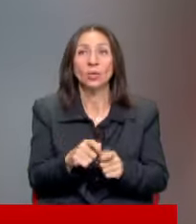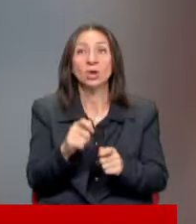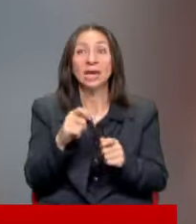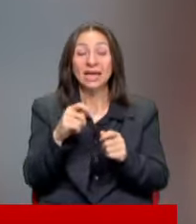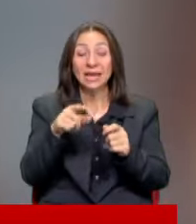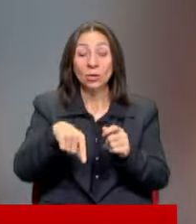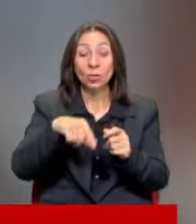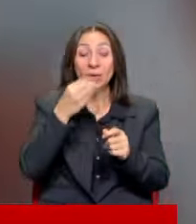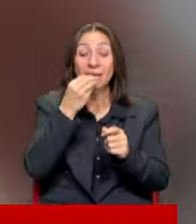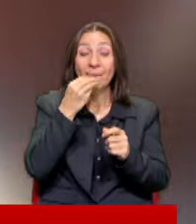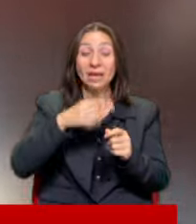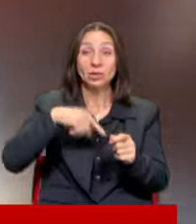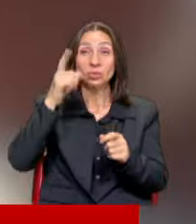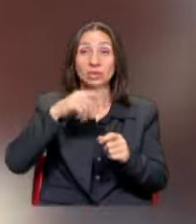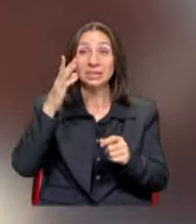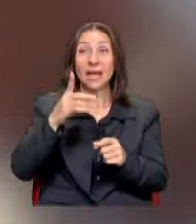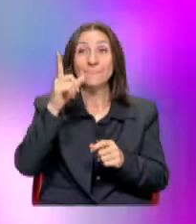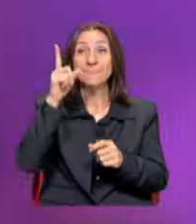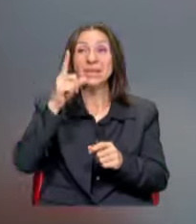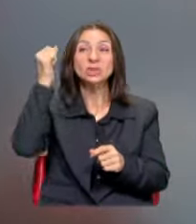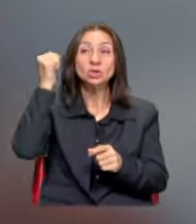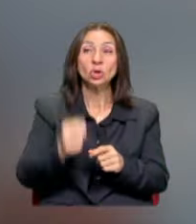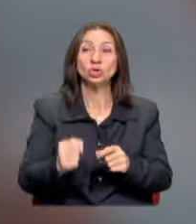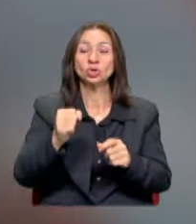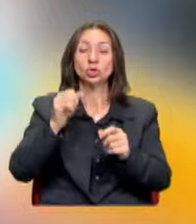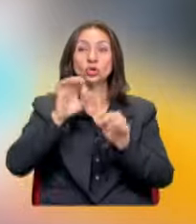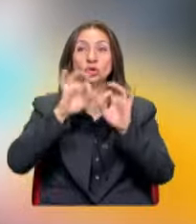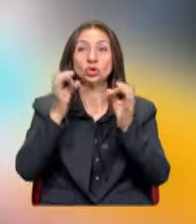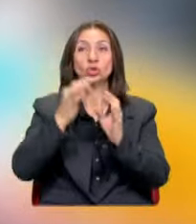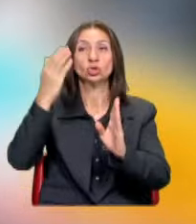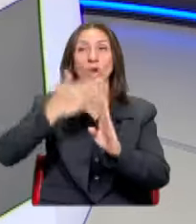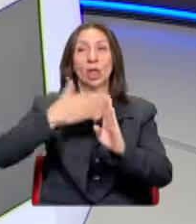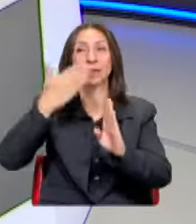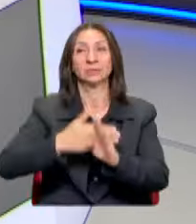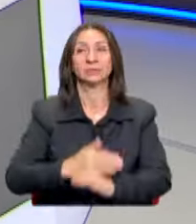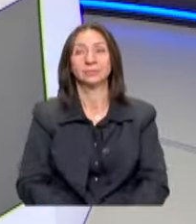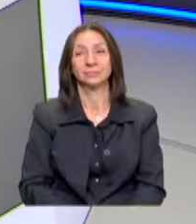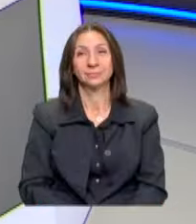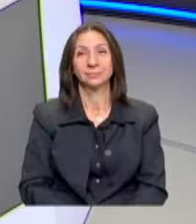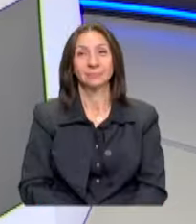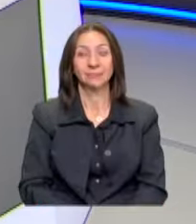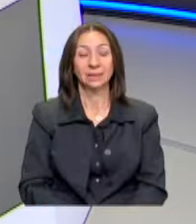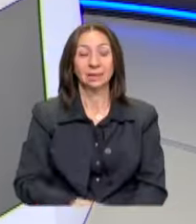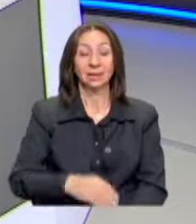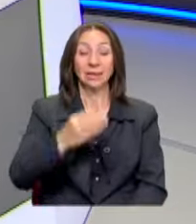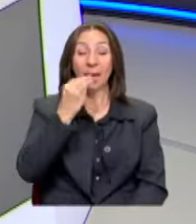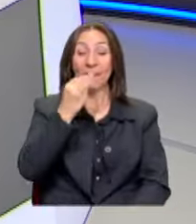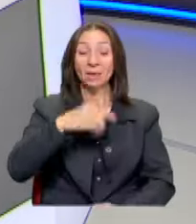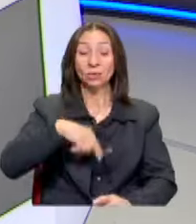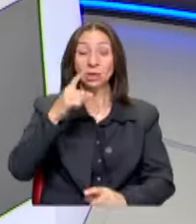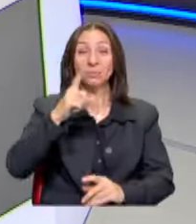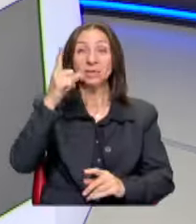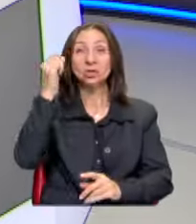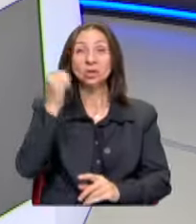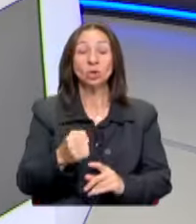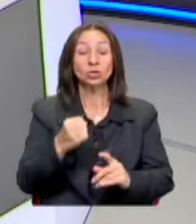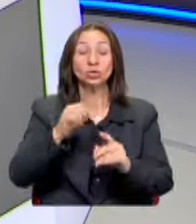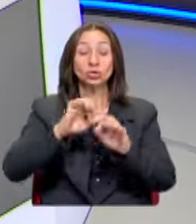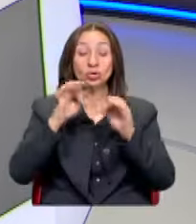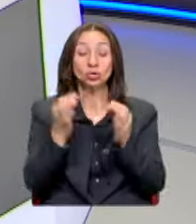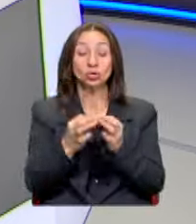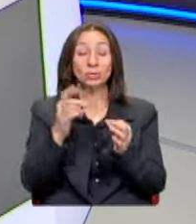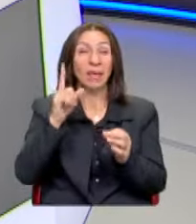gastronomi günlerinde 1 ton Sucuk döner gastronomi günlerinde 1 ton sucuk bir ilke